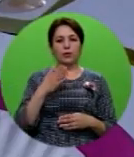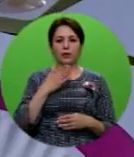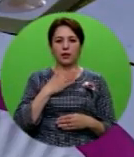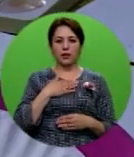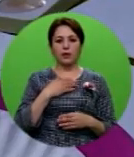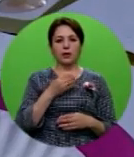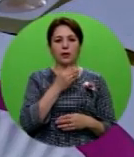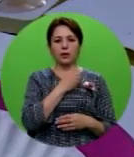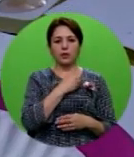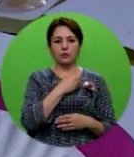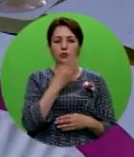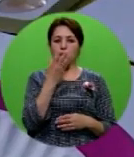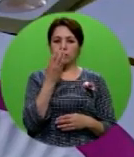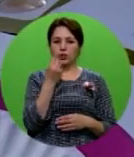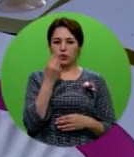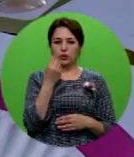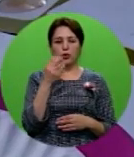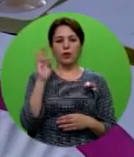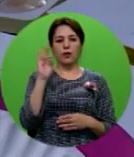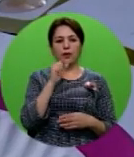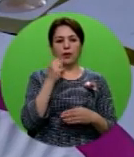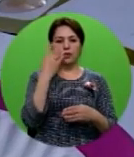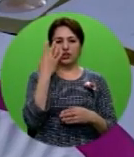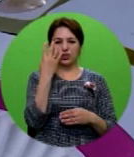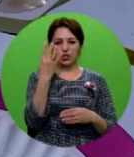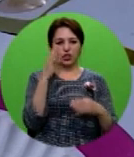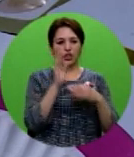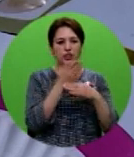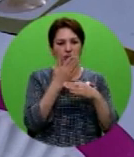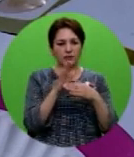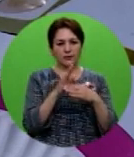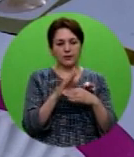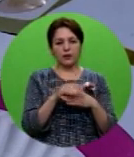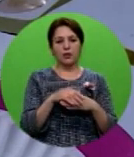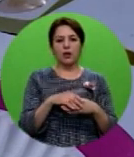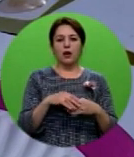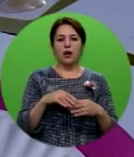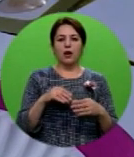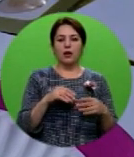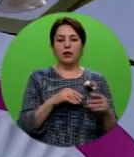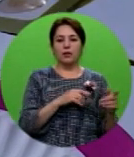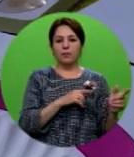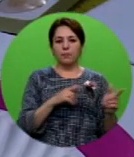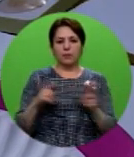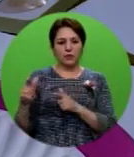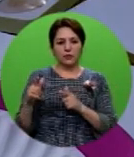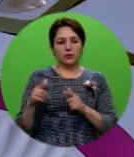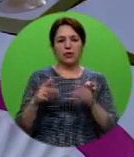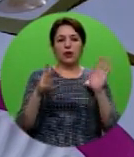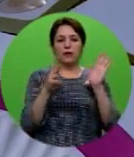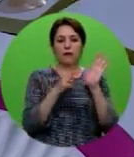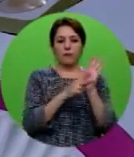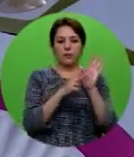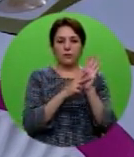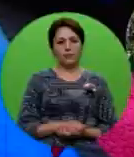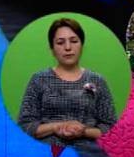разделить еще на 4 части. Получается у меня композиция, состоящая из 8 орнаментальных